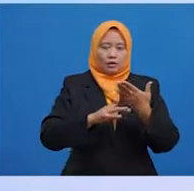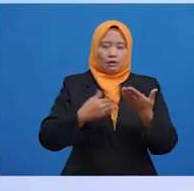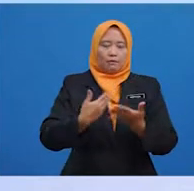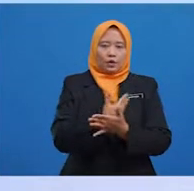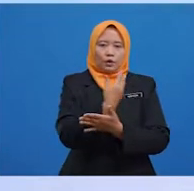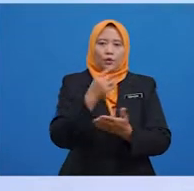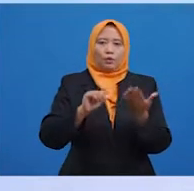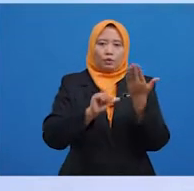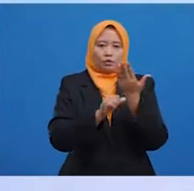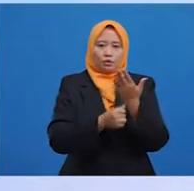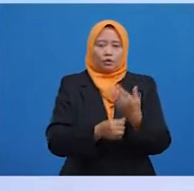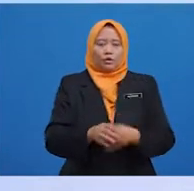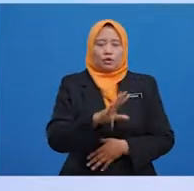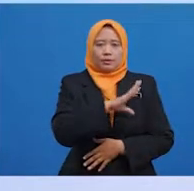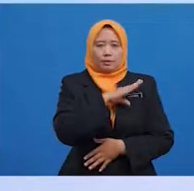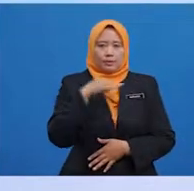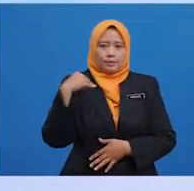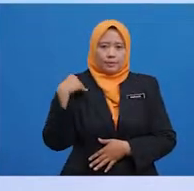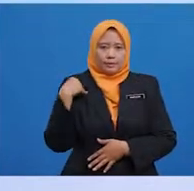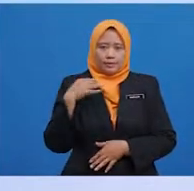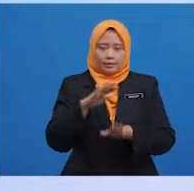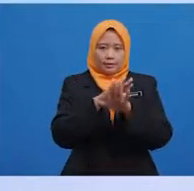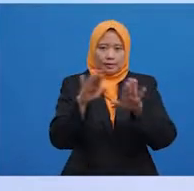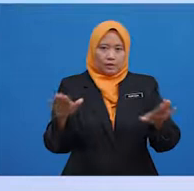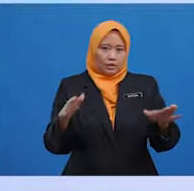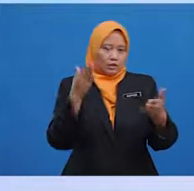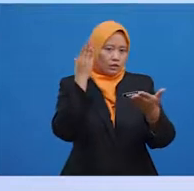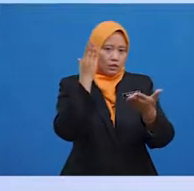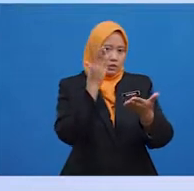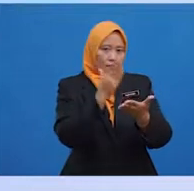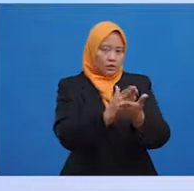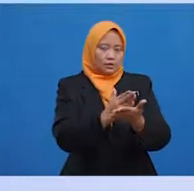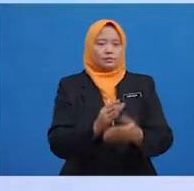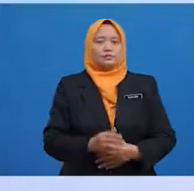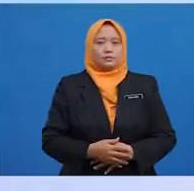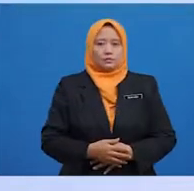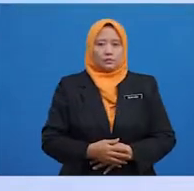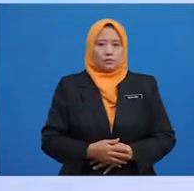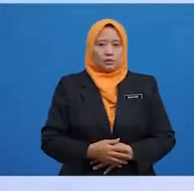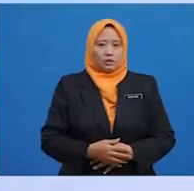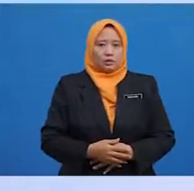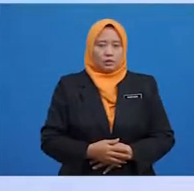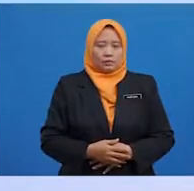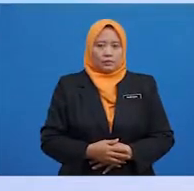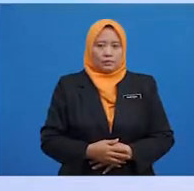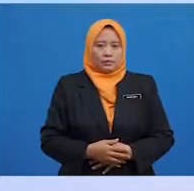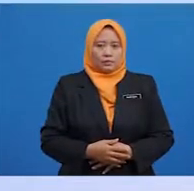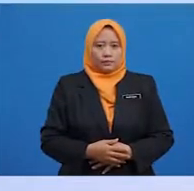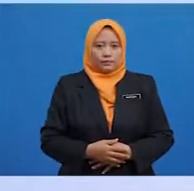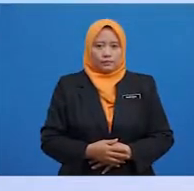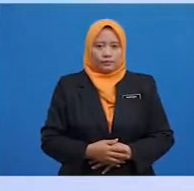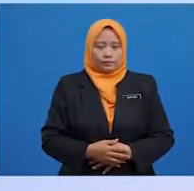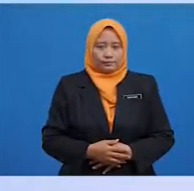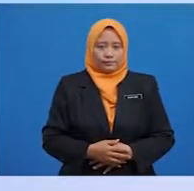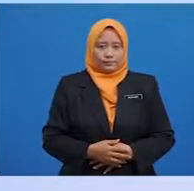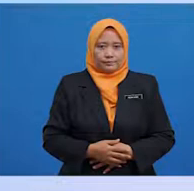Manakala, injap tri-Q speed terletak di bahagian kanan rongga jantung. Ia